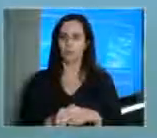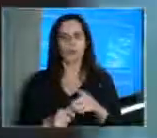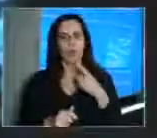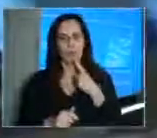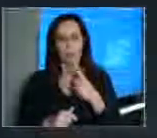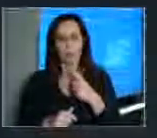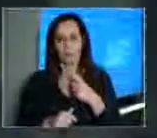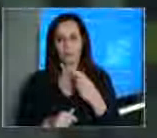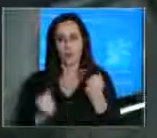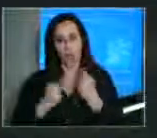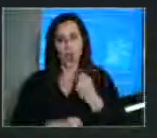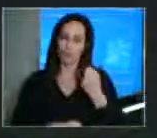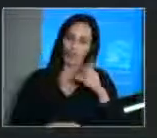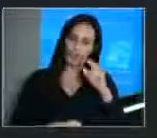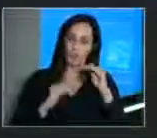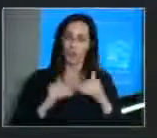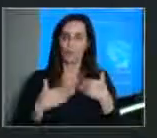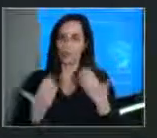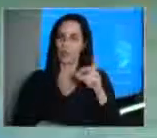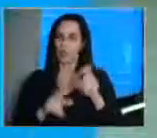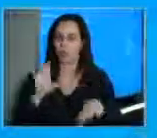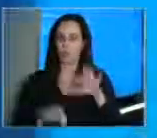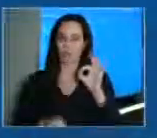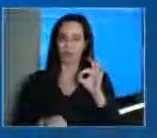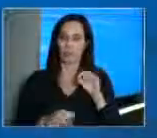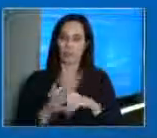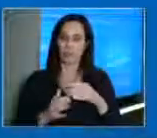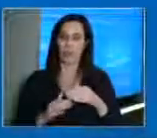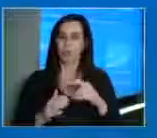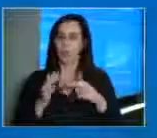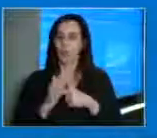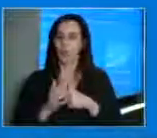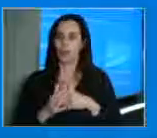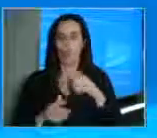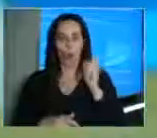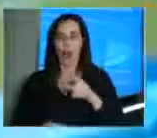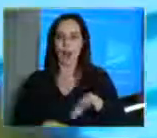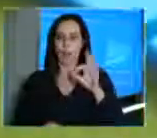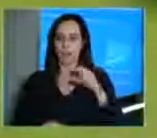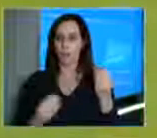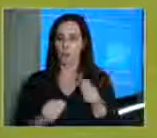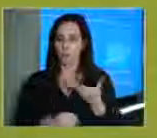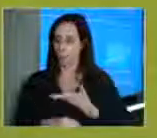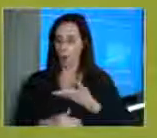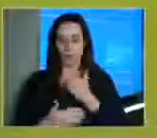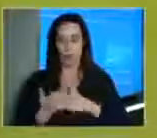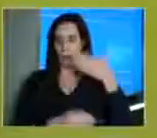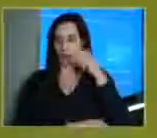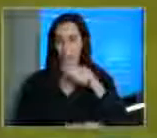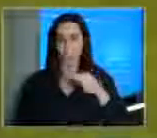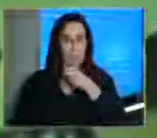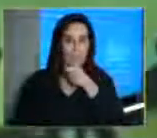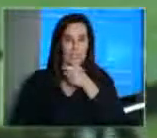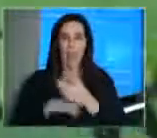נגיד, דרקוניות יותר ופחות, שמאפשרות לאנשים להעלות את שיעור ההצבעה. למשל, הצבעת חובה, שזה מה שנהוג בחלק מהמדינות,